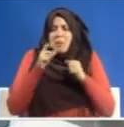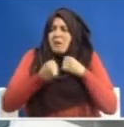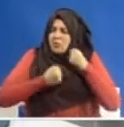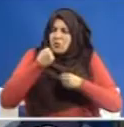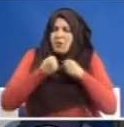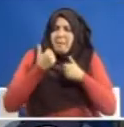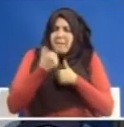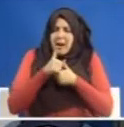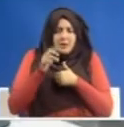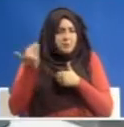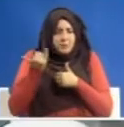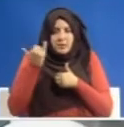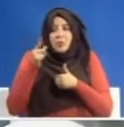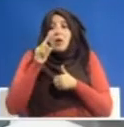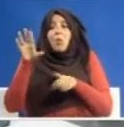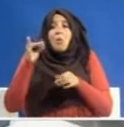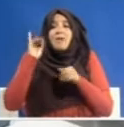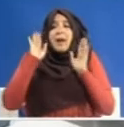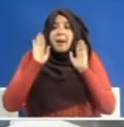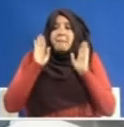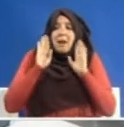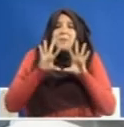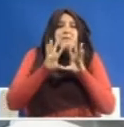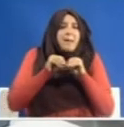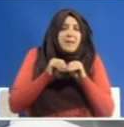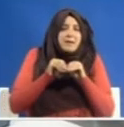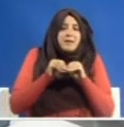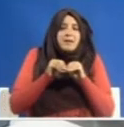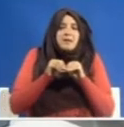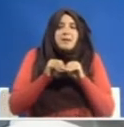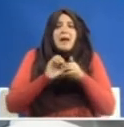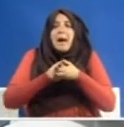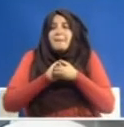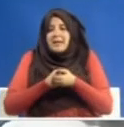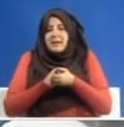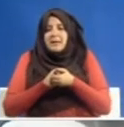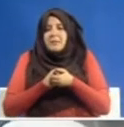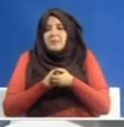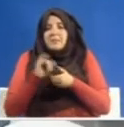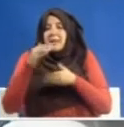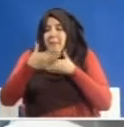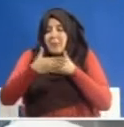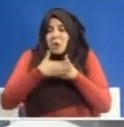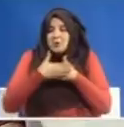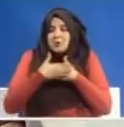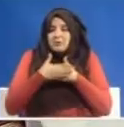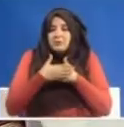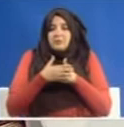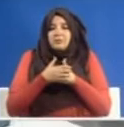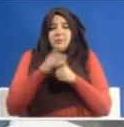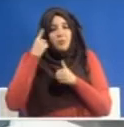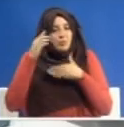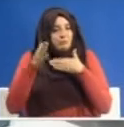روحك، شوفي له إمام، شوفي له واحد من العائلة من الأقارب من الأصدقاء اللي قريب ليه، لأنه لابد أن ينصح.